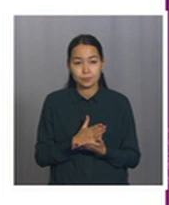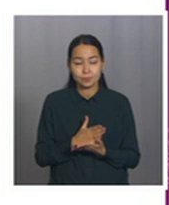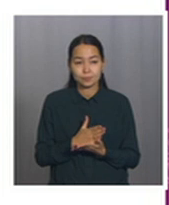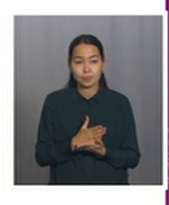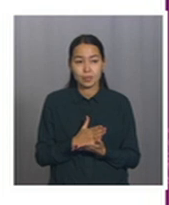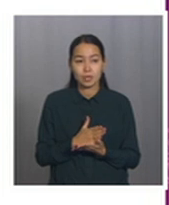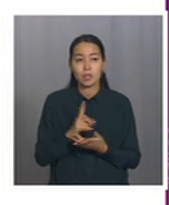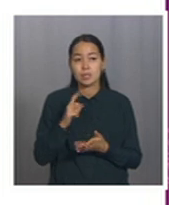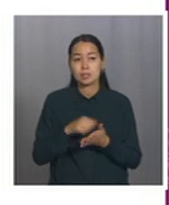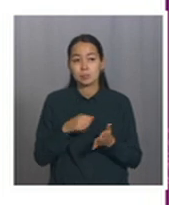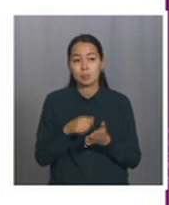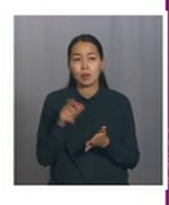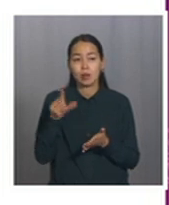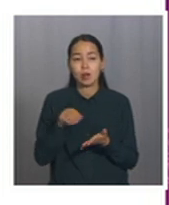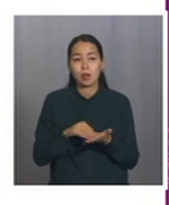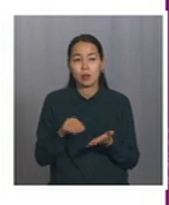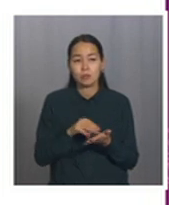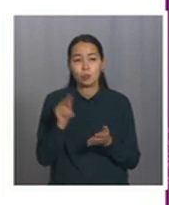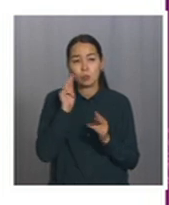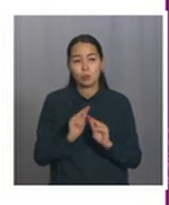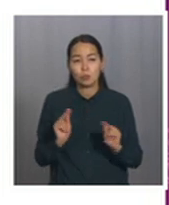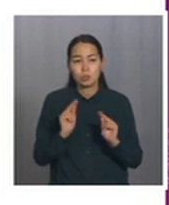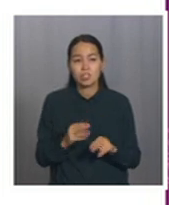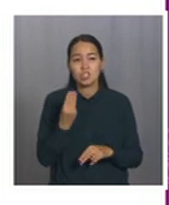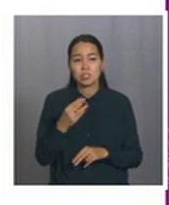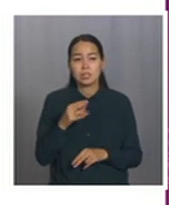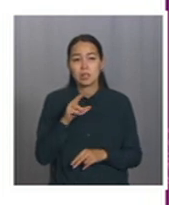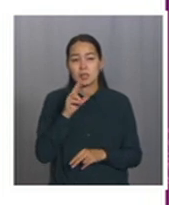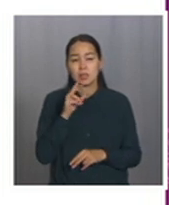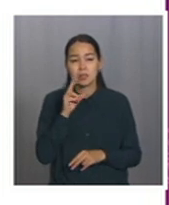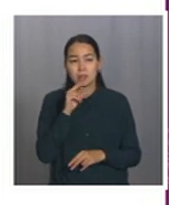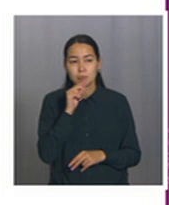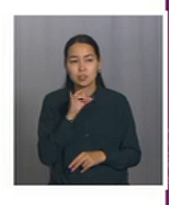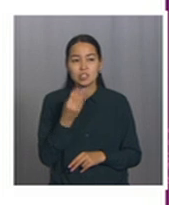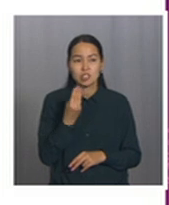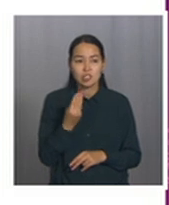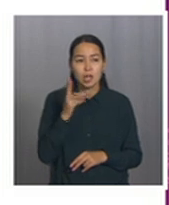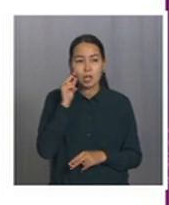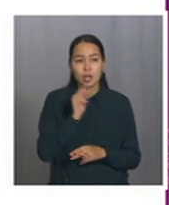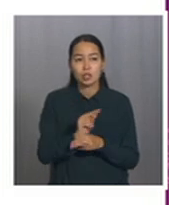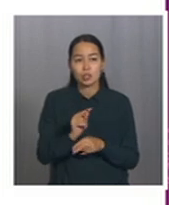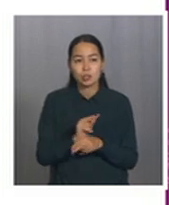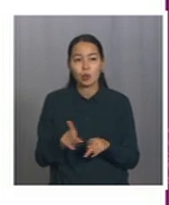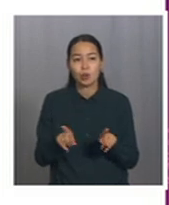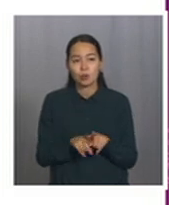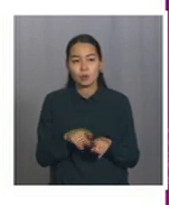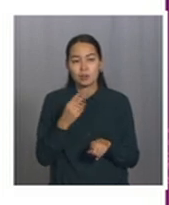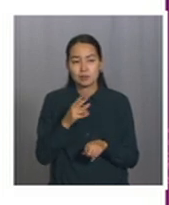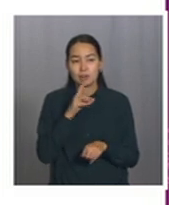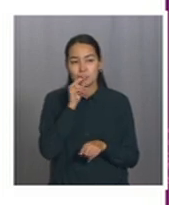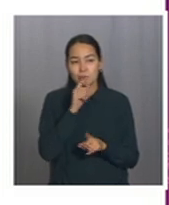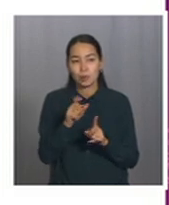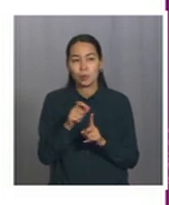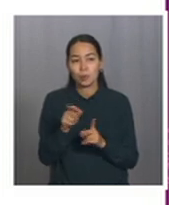Себебі, автор оқушыларды ш дыбысы мен ш әрпіне үйрету үшін осындай тілашар өлең